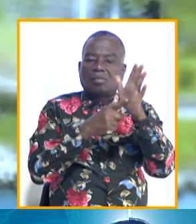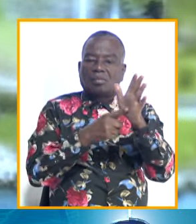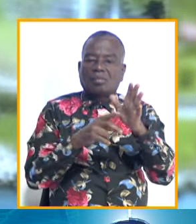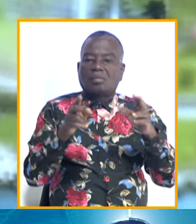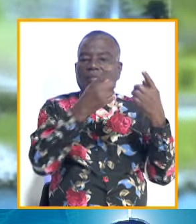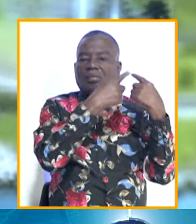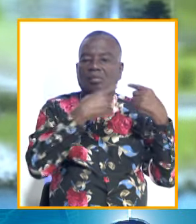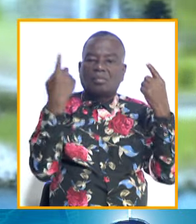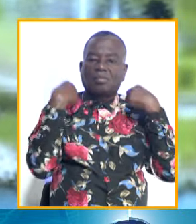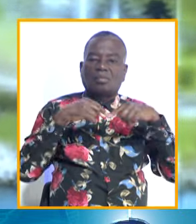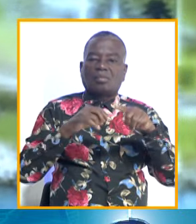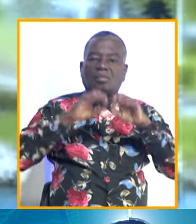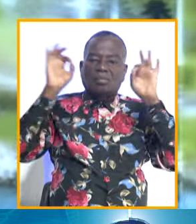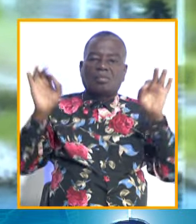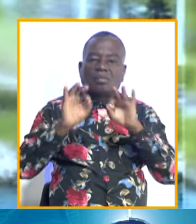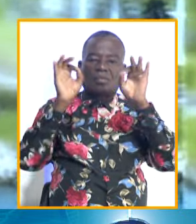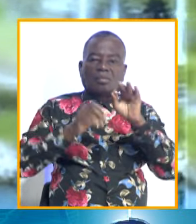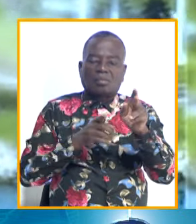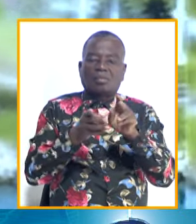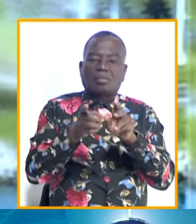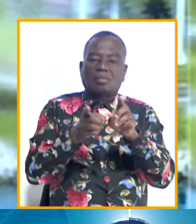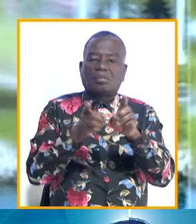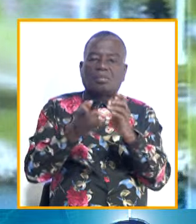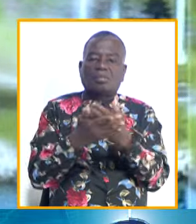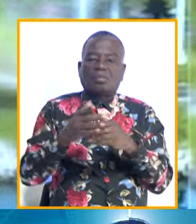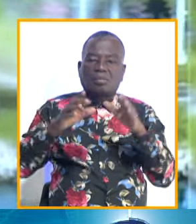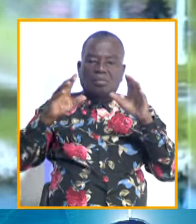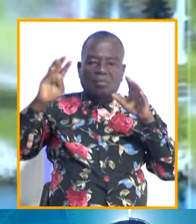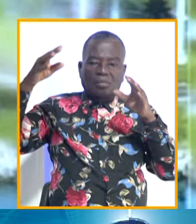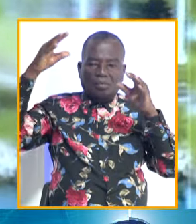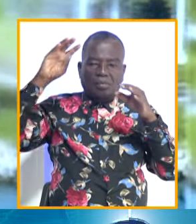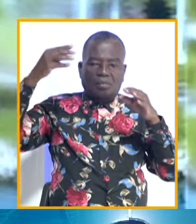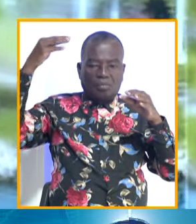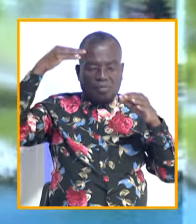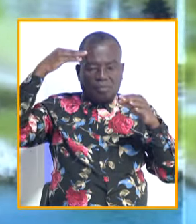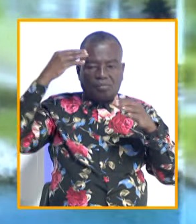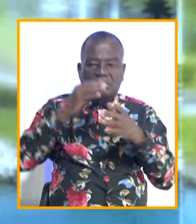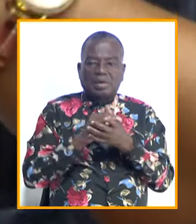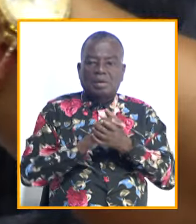cours d'une cérémonie présidée par le Premier ministre Robert Begré-Mambé. Franck Coisio nous fait le point.